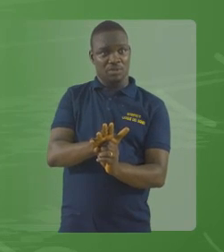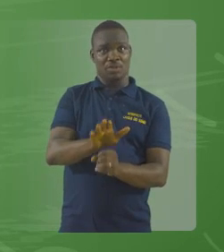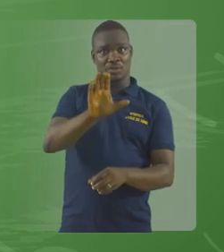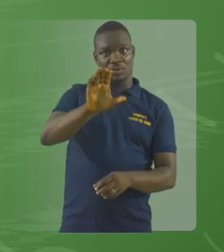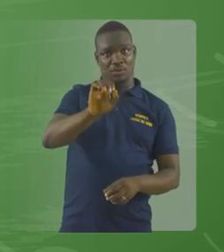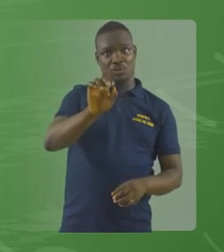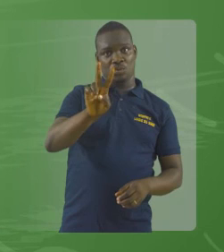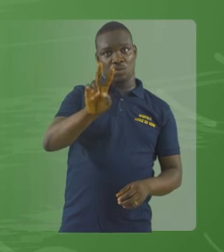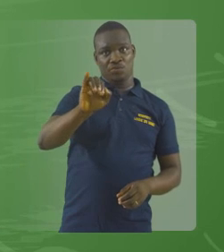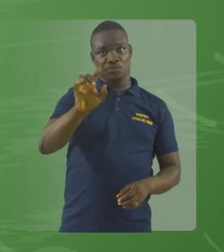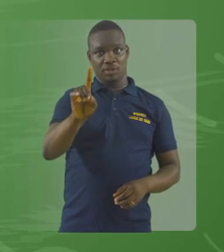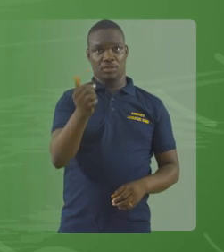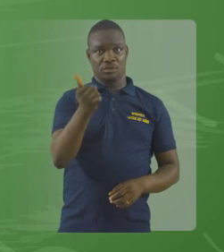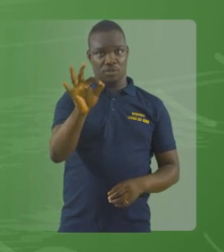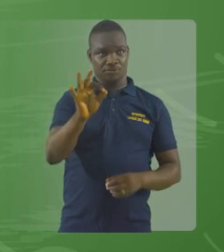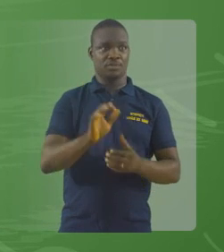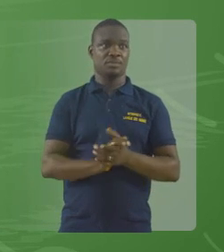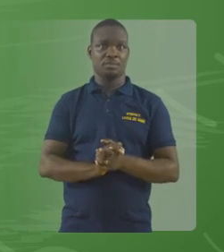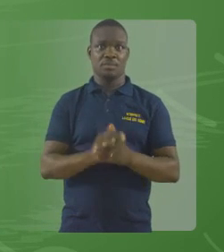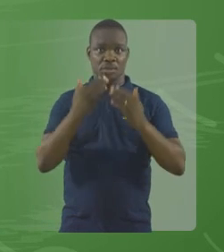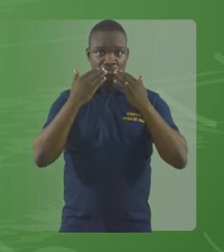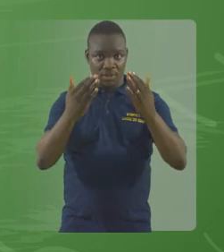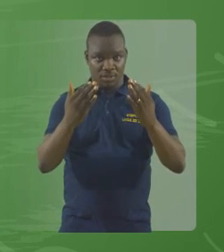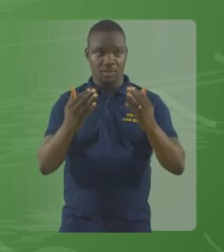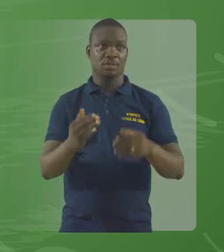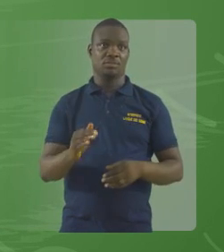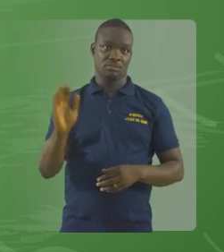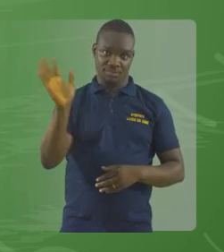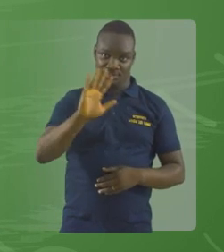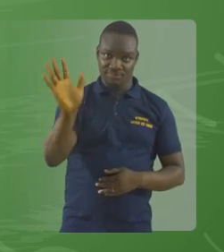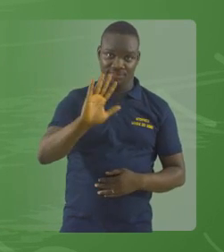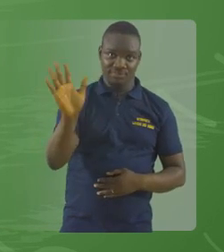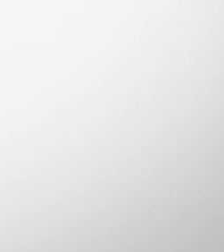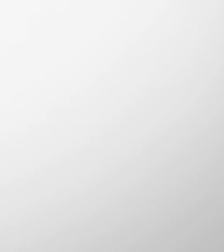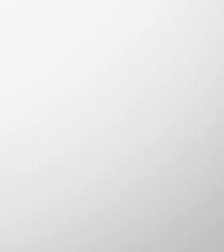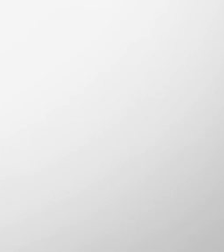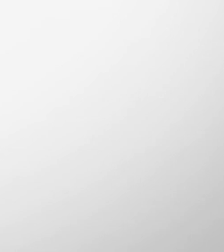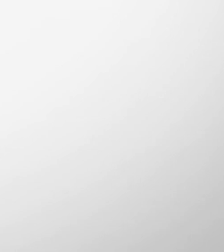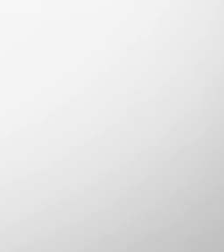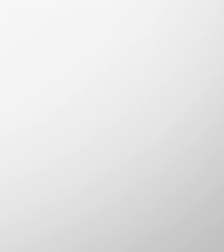le Covid-19. Je vous remercie de votre attention.